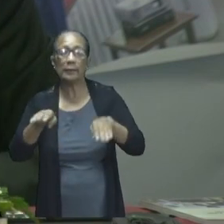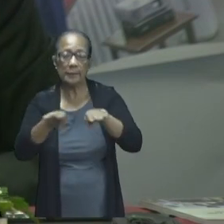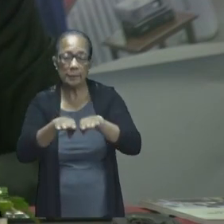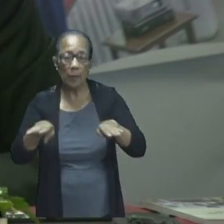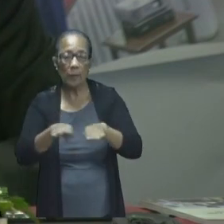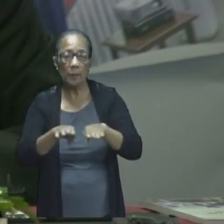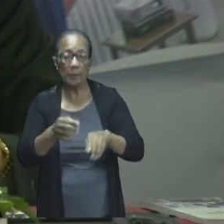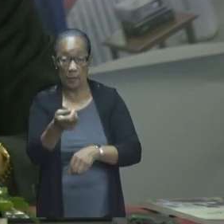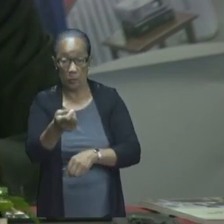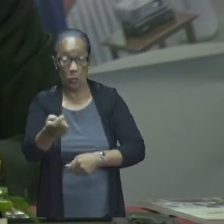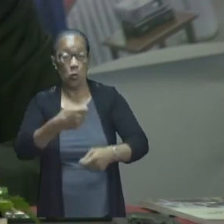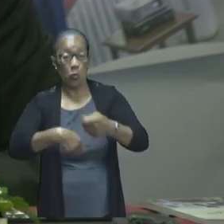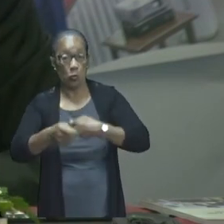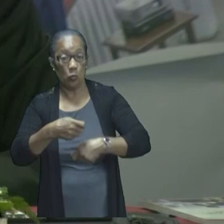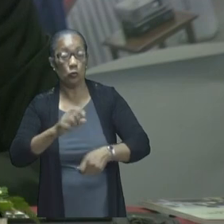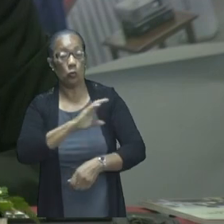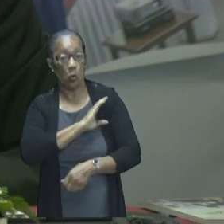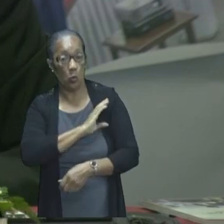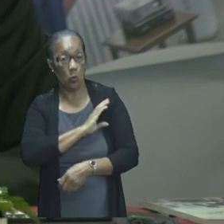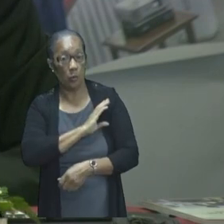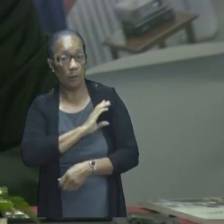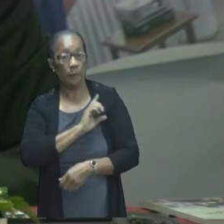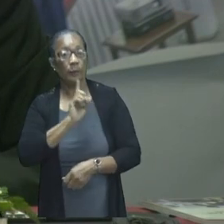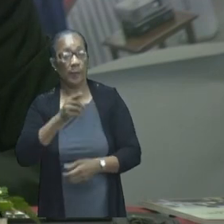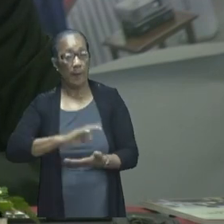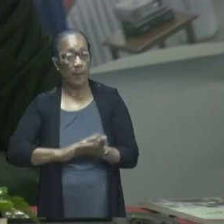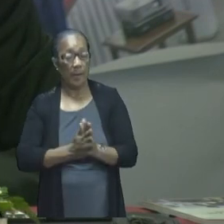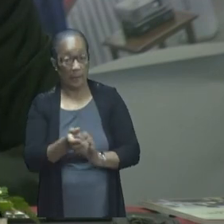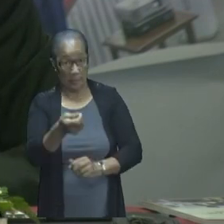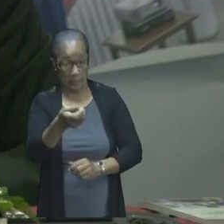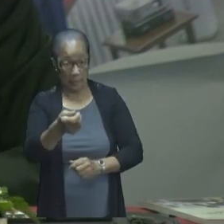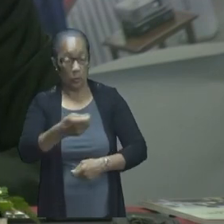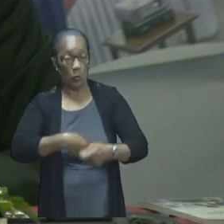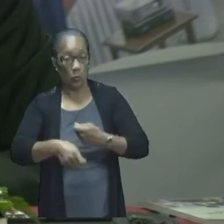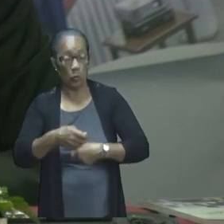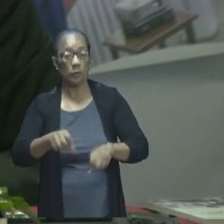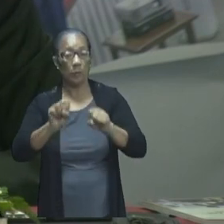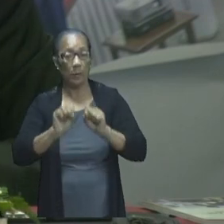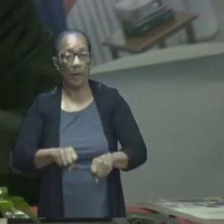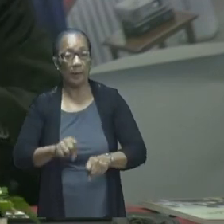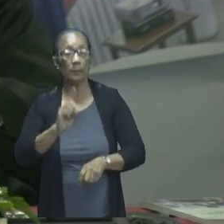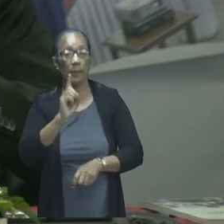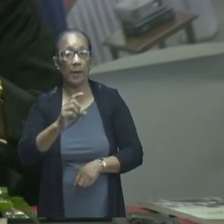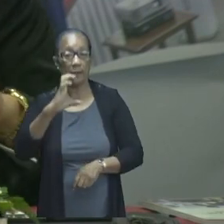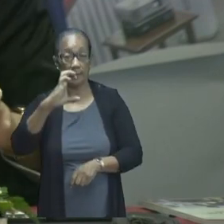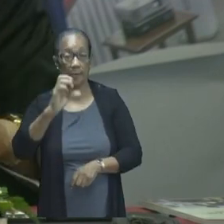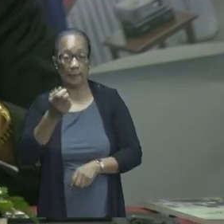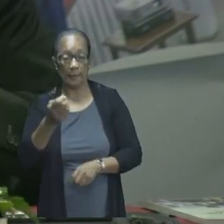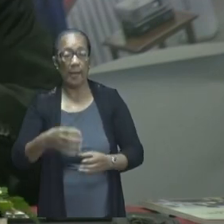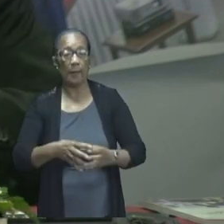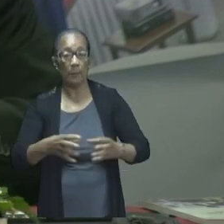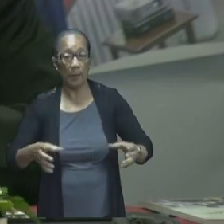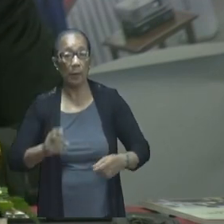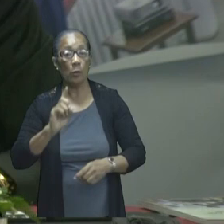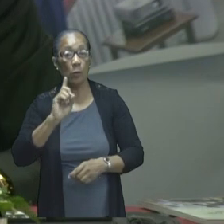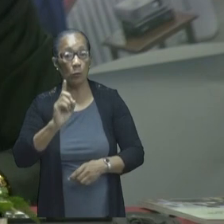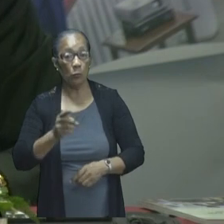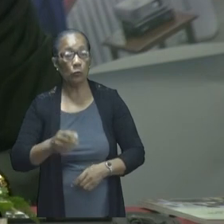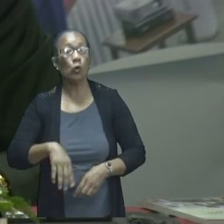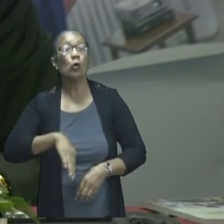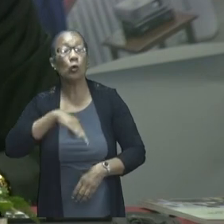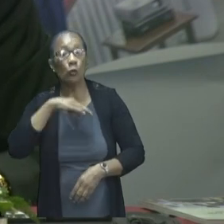stabiliseren dus uiteindelijk de markt die de koers bepaalt maar centrale bouw moeten wel het instrumentarium hebben en voldoende